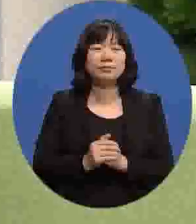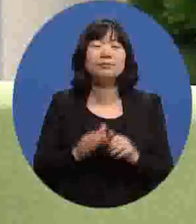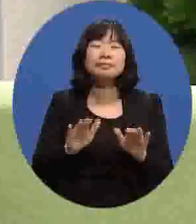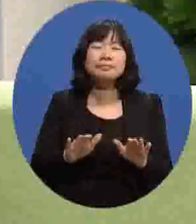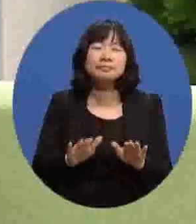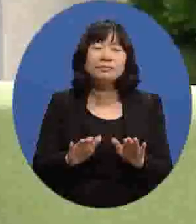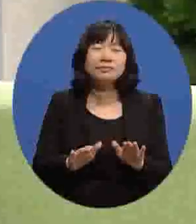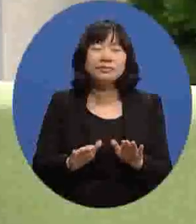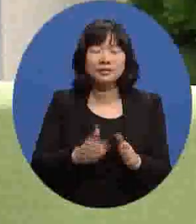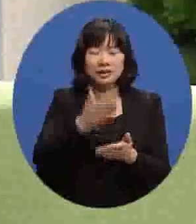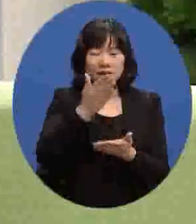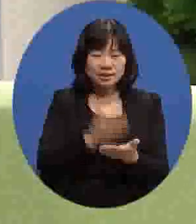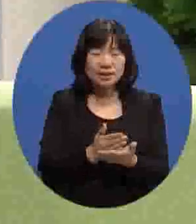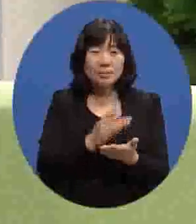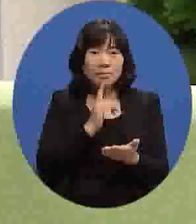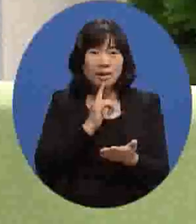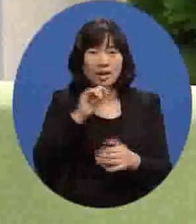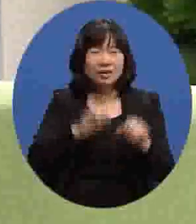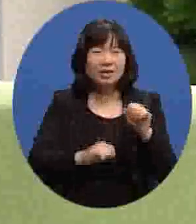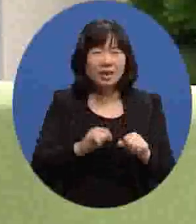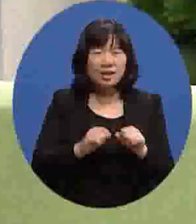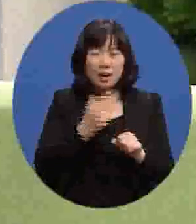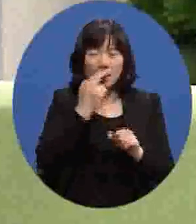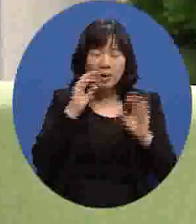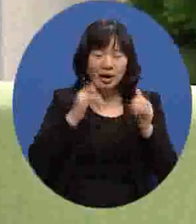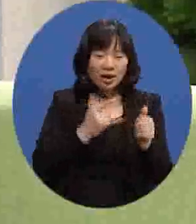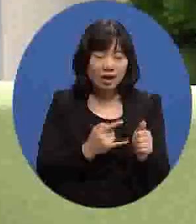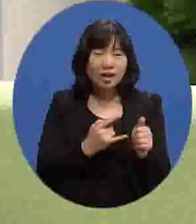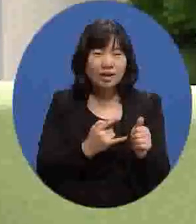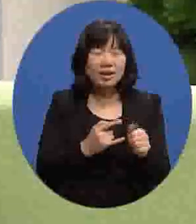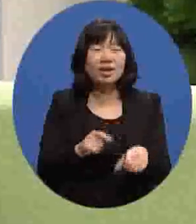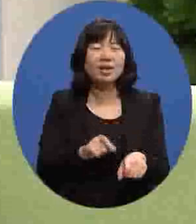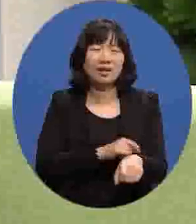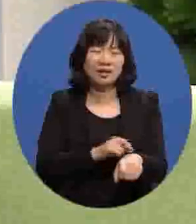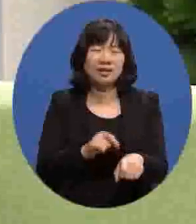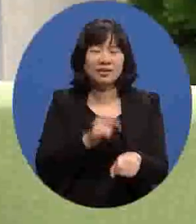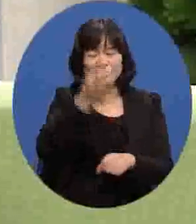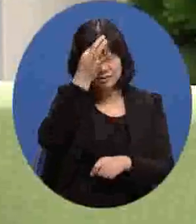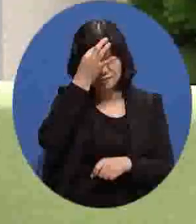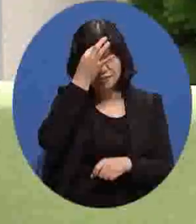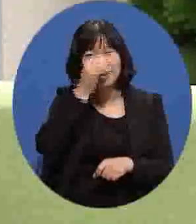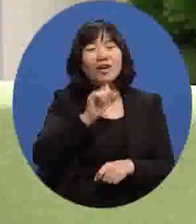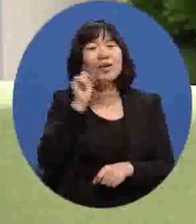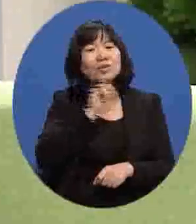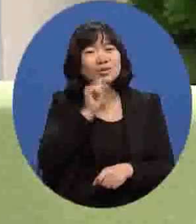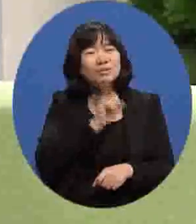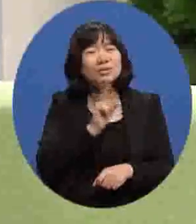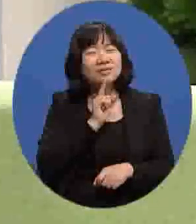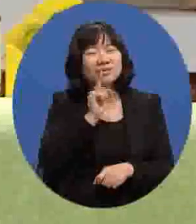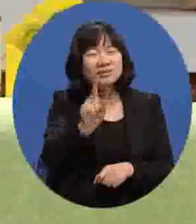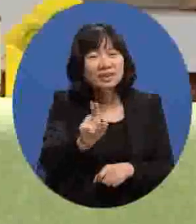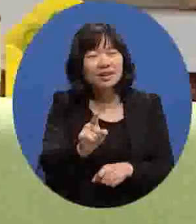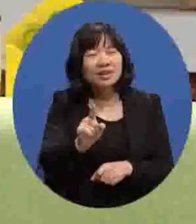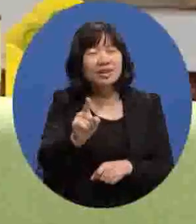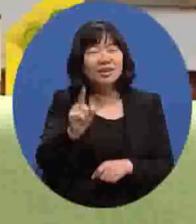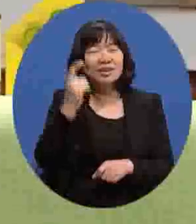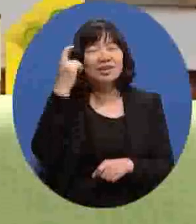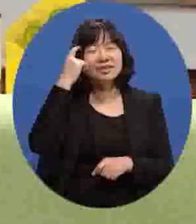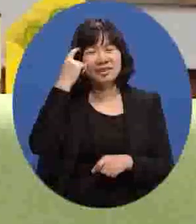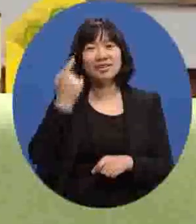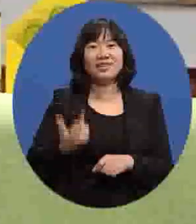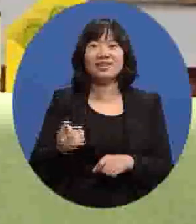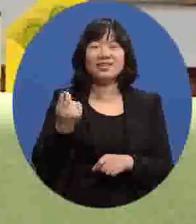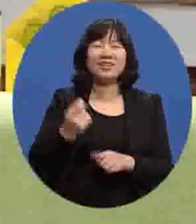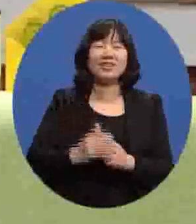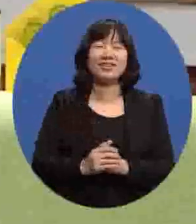그런 하지 말라는 행동을 하는 게 이제 어린아이의 사실은 특기이고 취미라는 이제 생각이